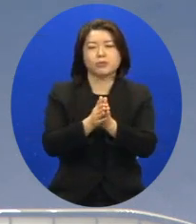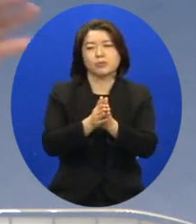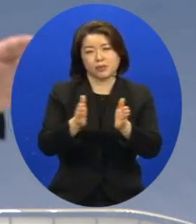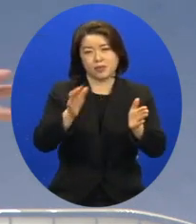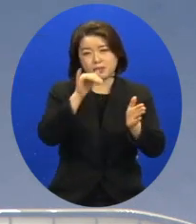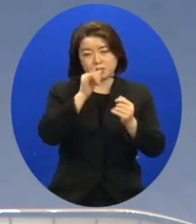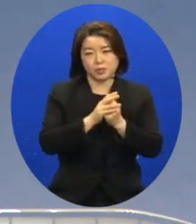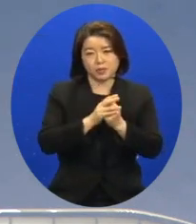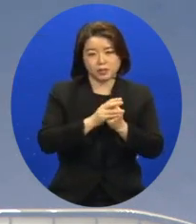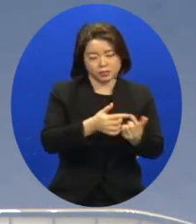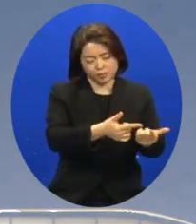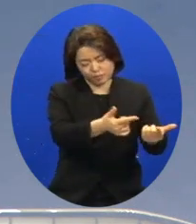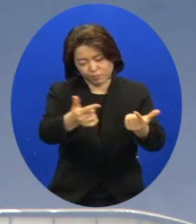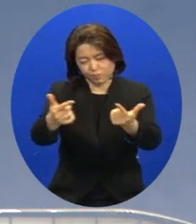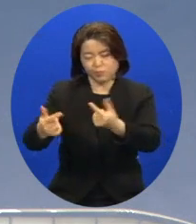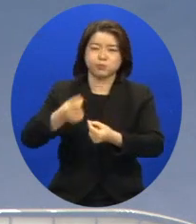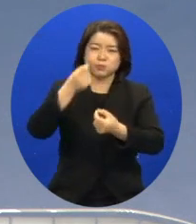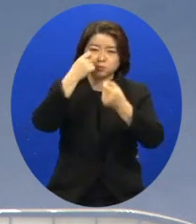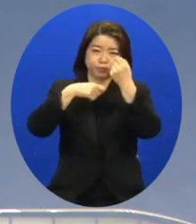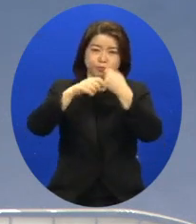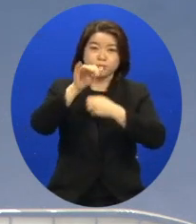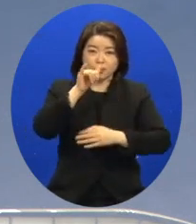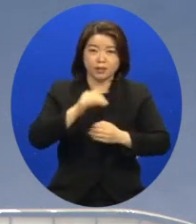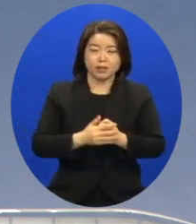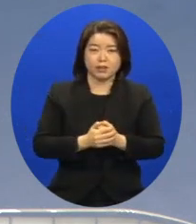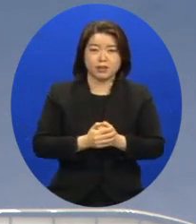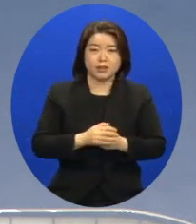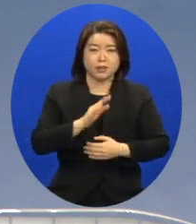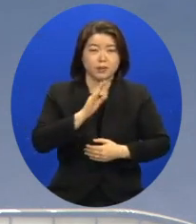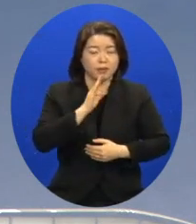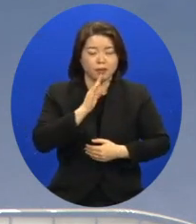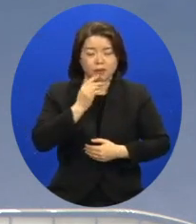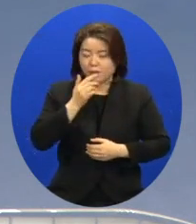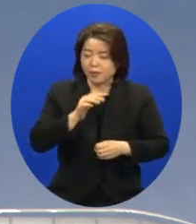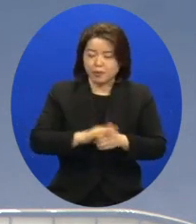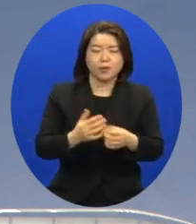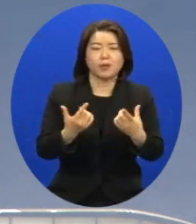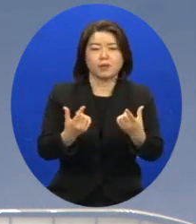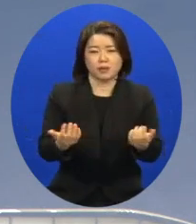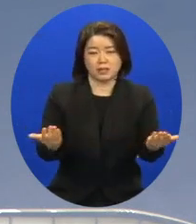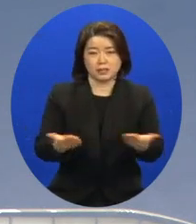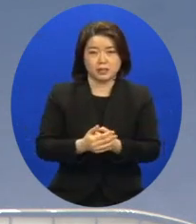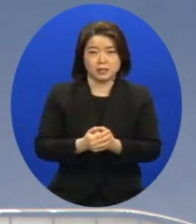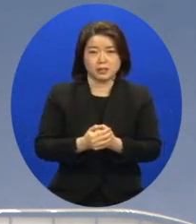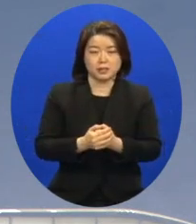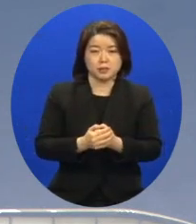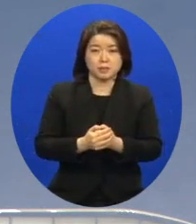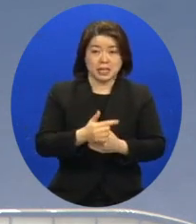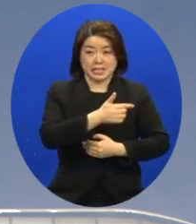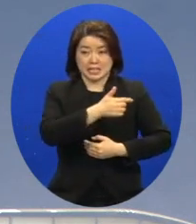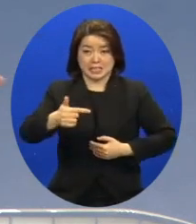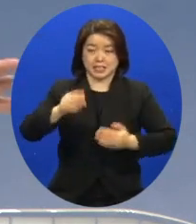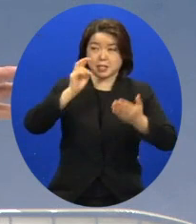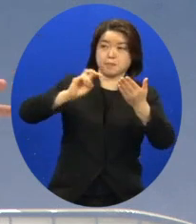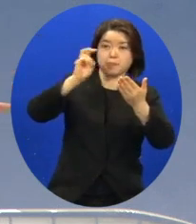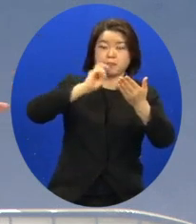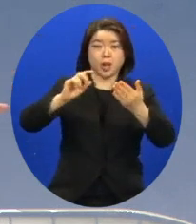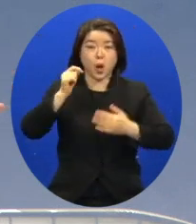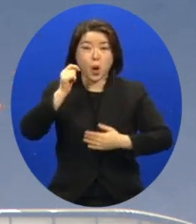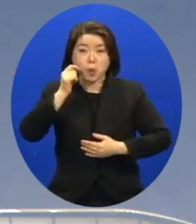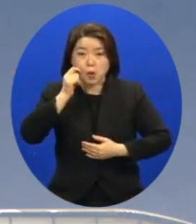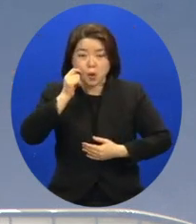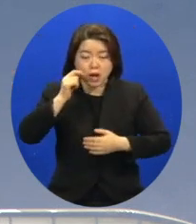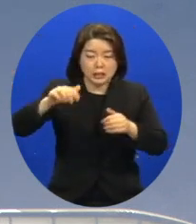했습니다. 다 울었습니다. 참 기가 막히죠. 소리 내어서 찬송 못 부르는 그 상황